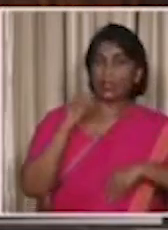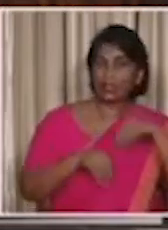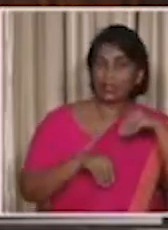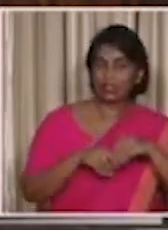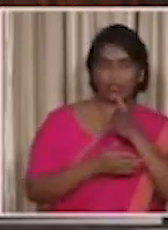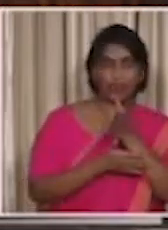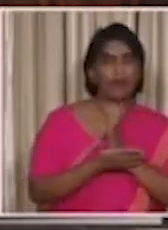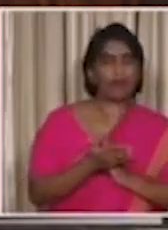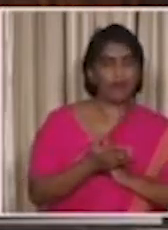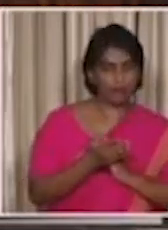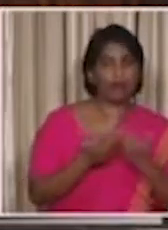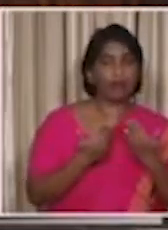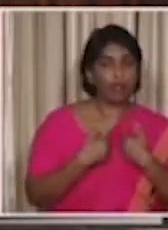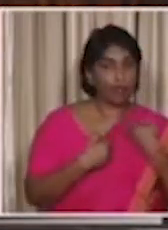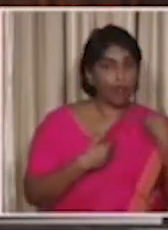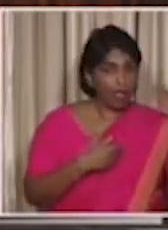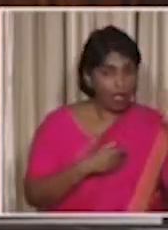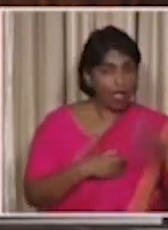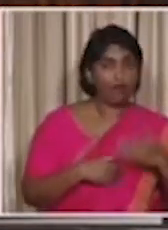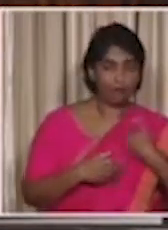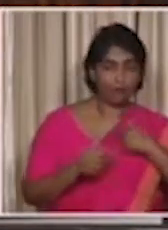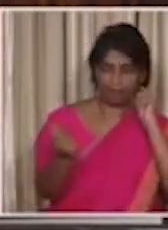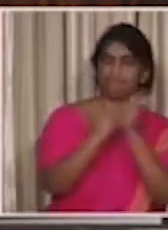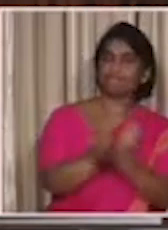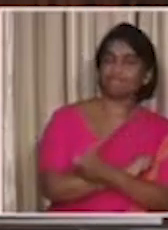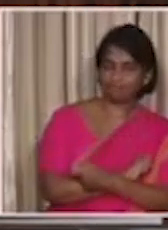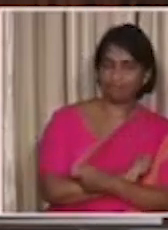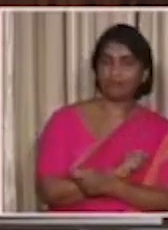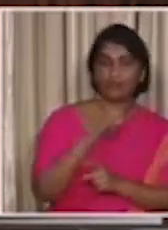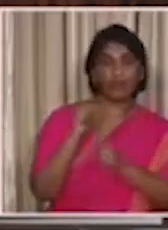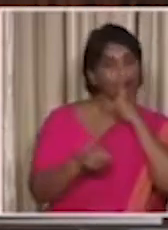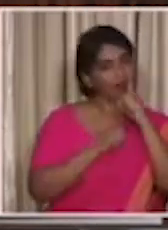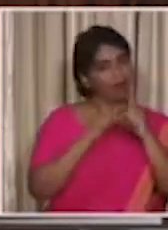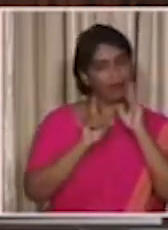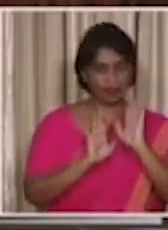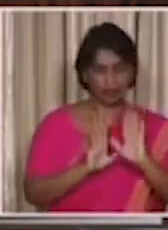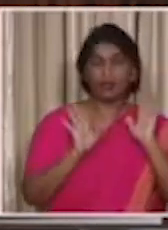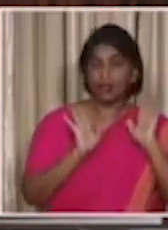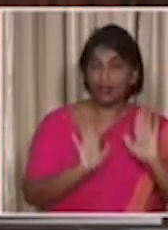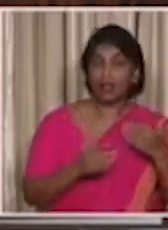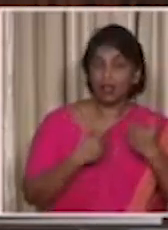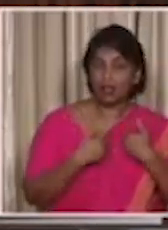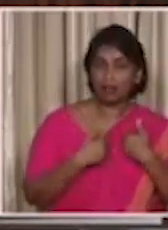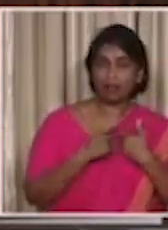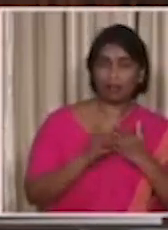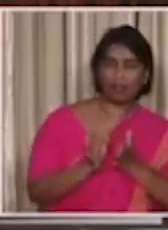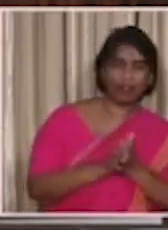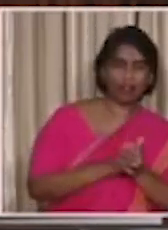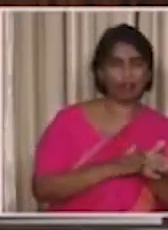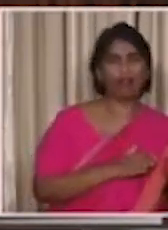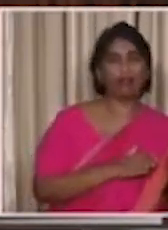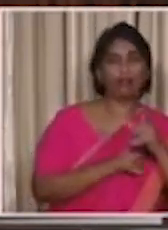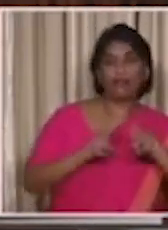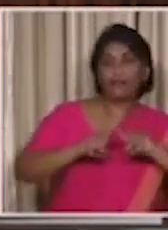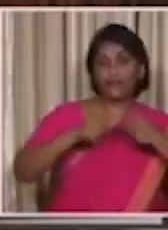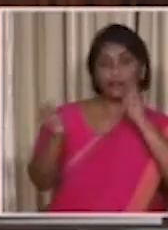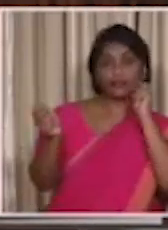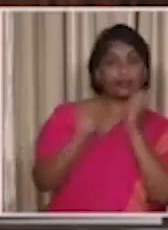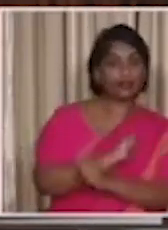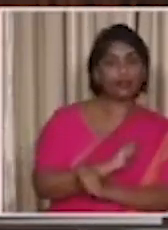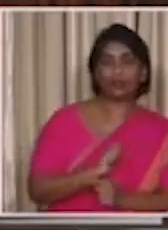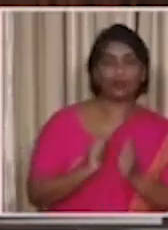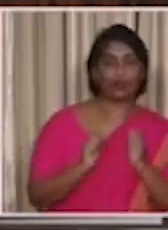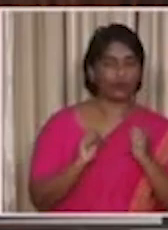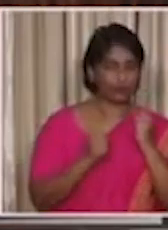කොටසක් අපි ආවොත් අපි වෙනස් කරනවා. එහෙම තමයි කියන්නේ. අපි ඇදයට යන ගමන් අනුන් වෙනස් කරන්න